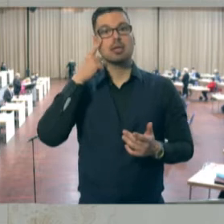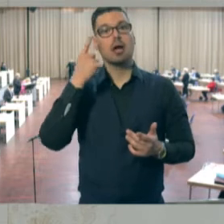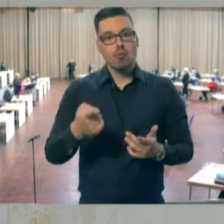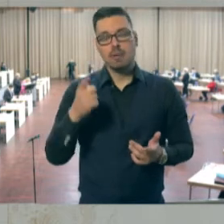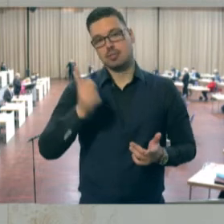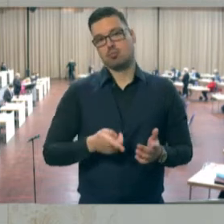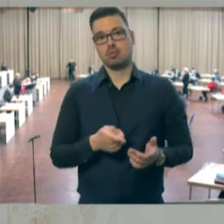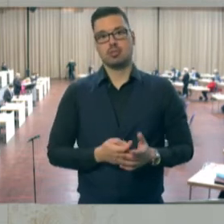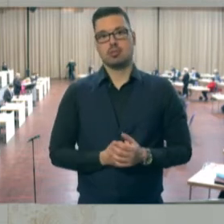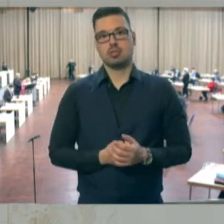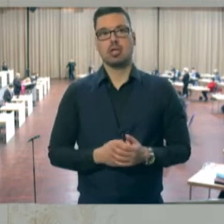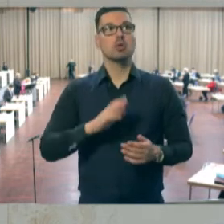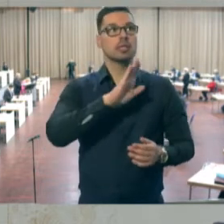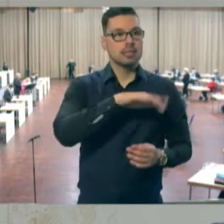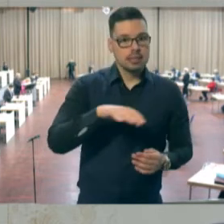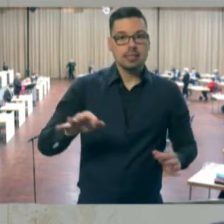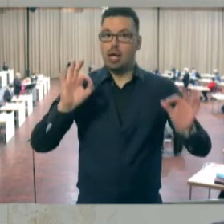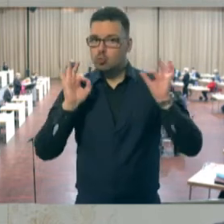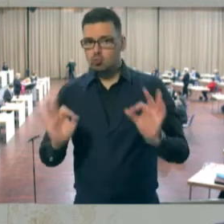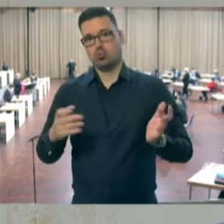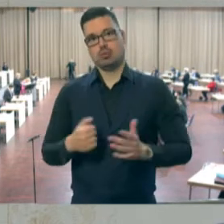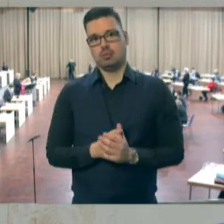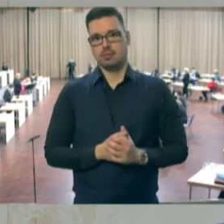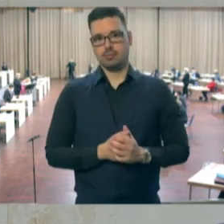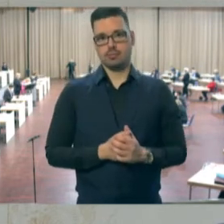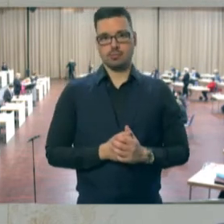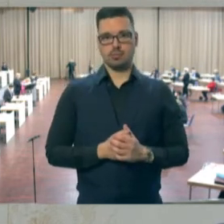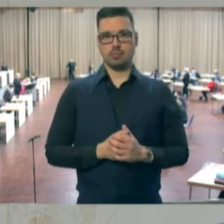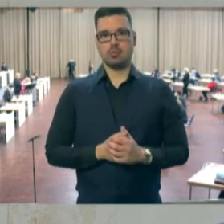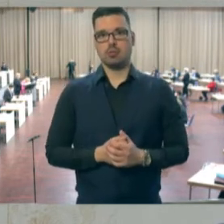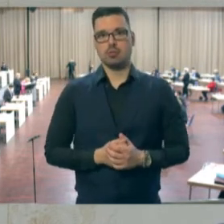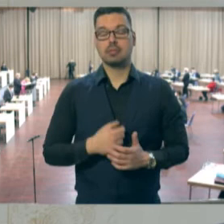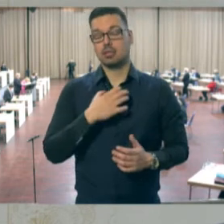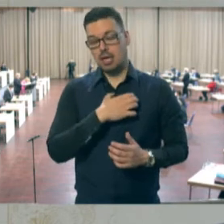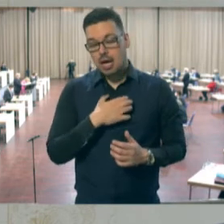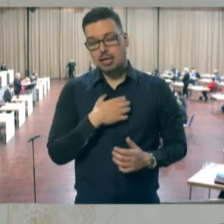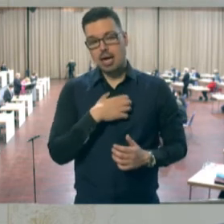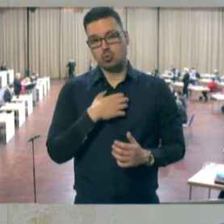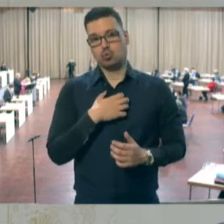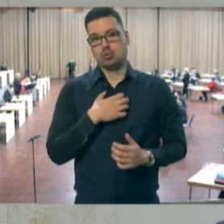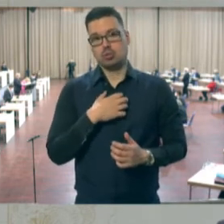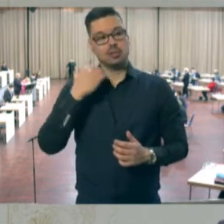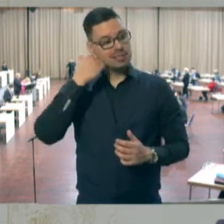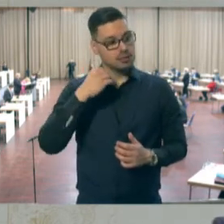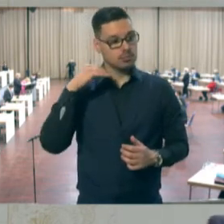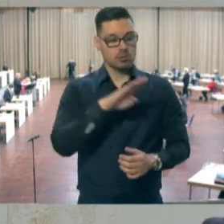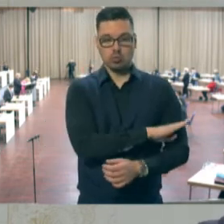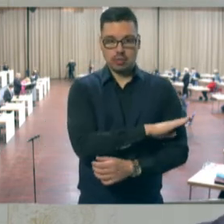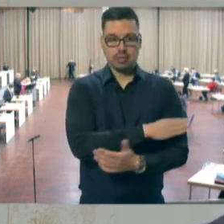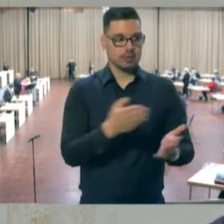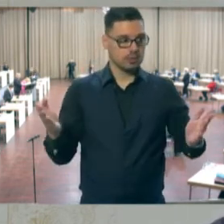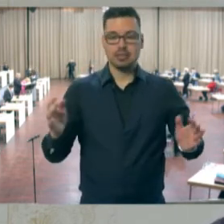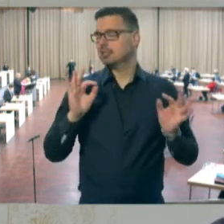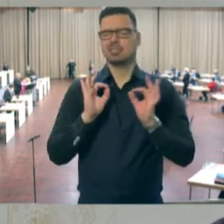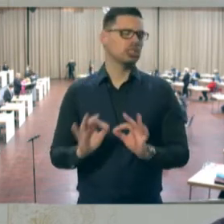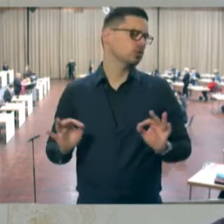Wir müssen dafür sorgen, dass es Kindern gut geht. Und mit dieser Erkrankung, liebe Kolleginnen und Kollegen, geht es Kindern nicht